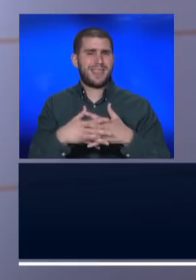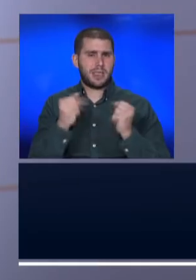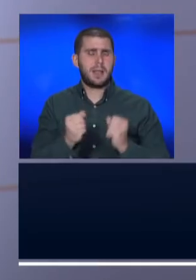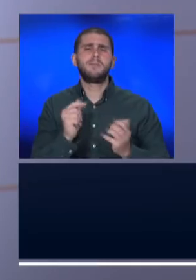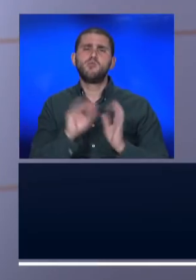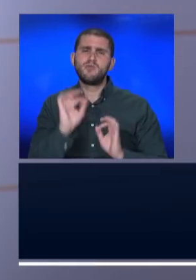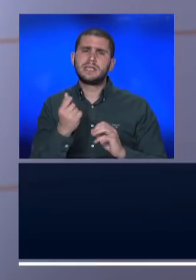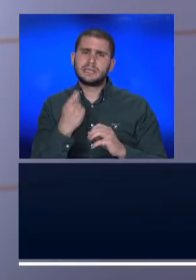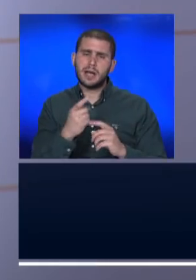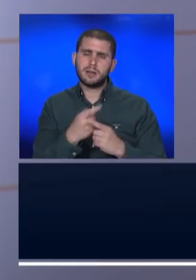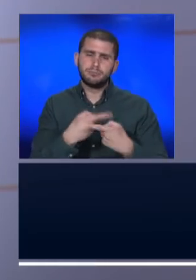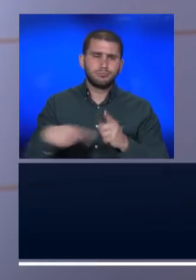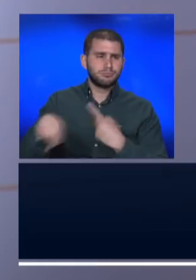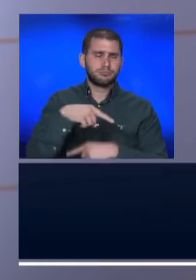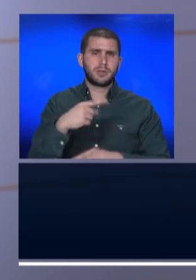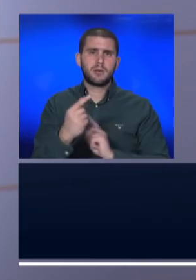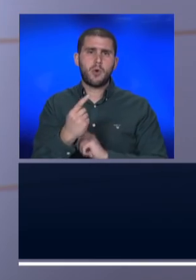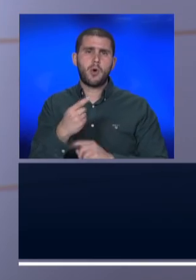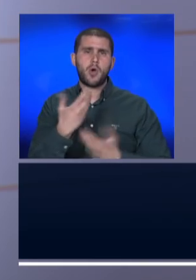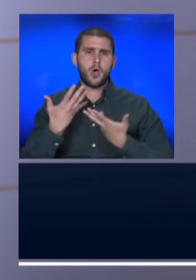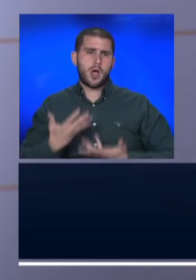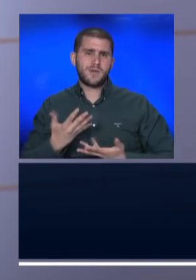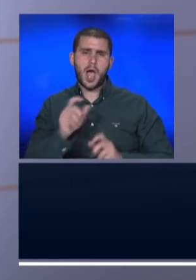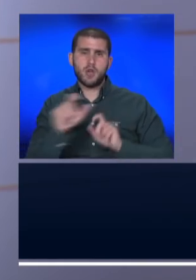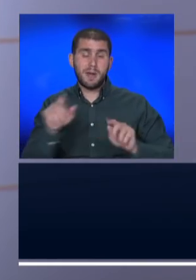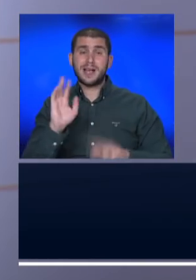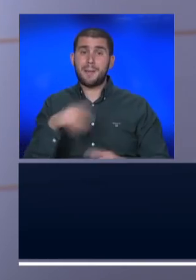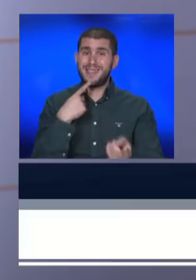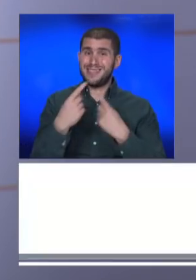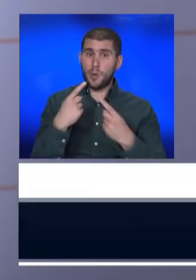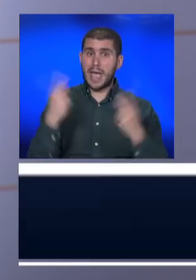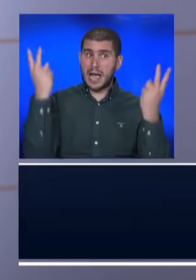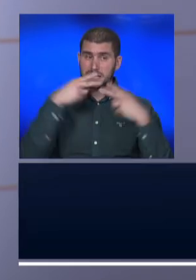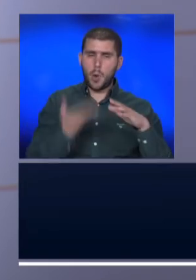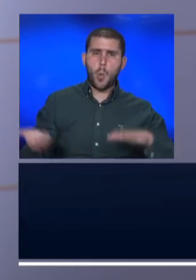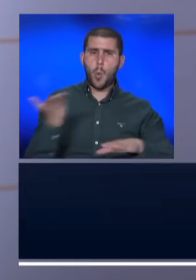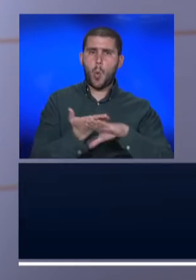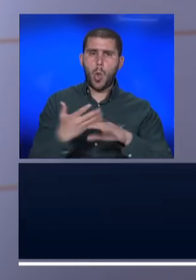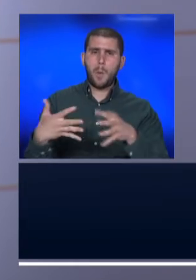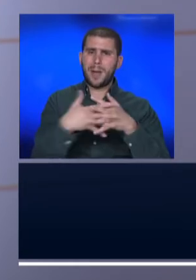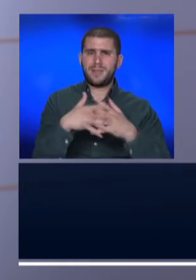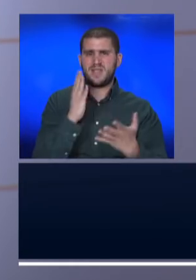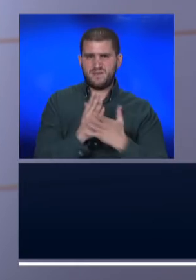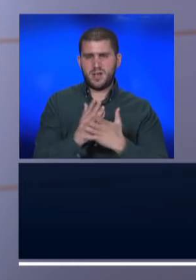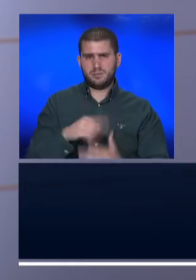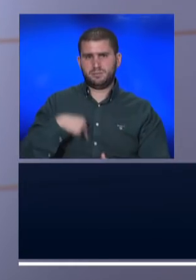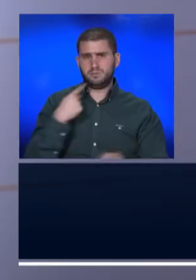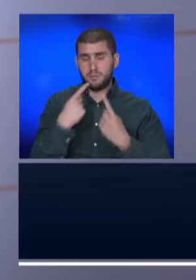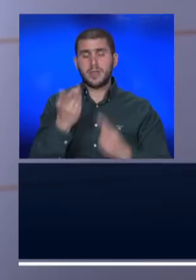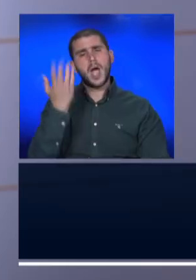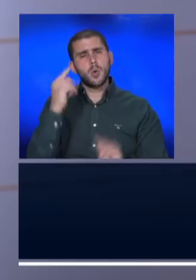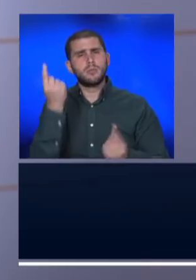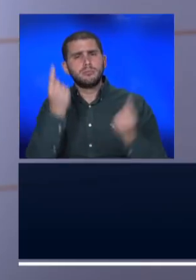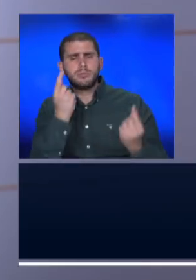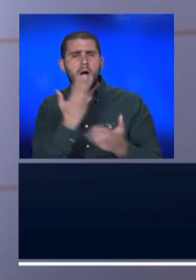ואת האשמה. גם דיוני ההסדרה הועלו בקבינט בצורה ממושכת. היו כל מיני החלטות, אבל